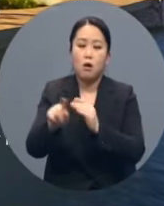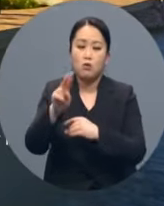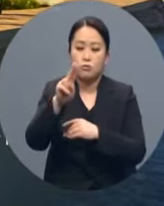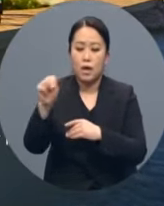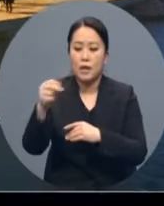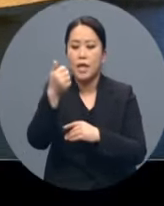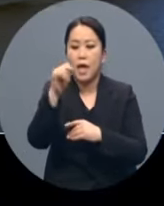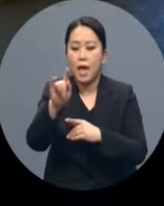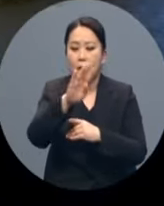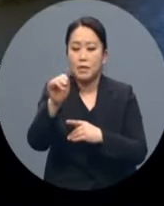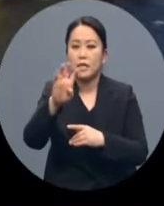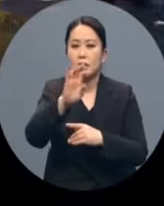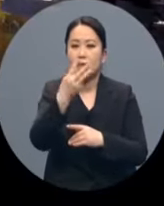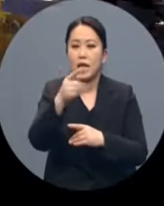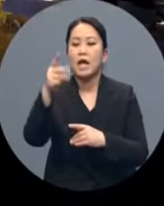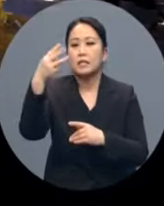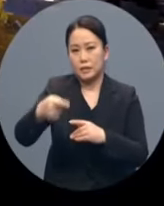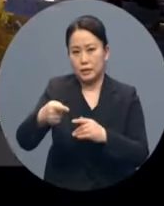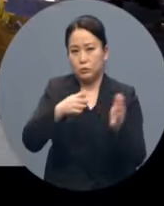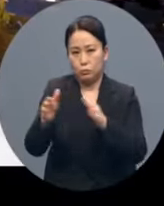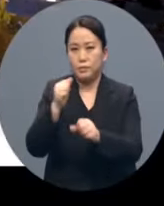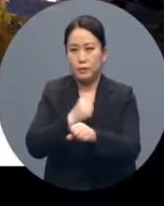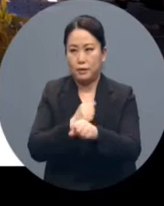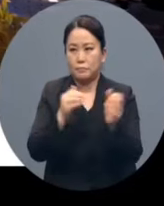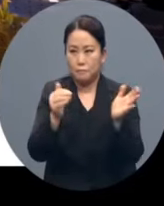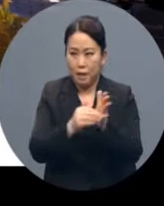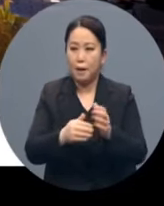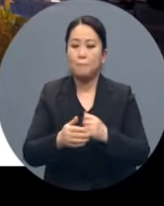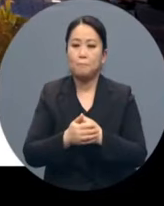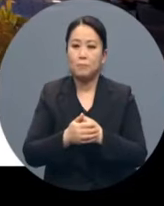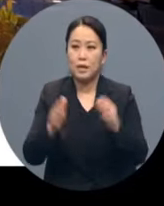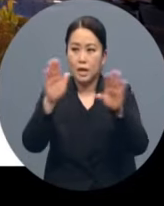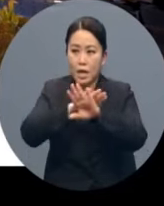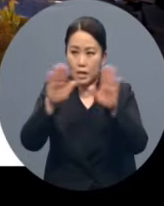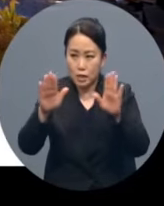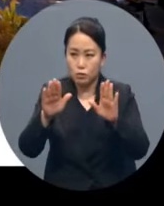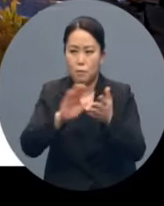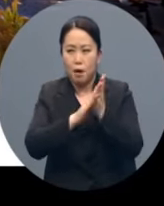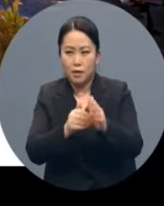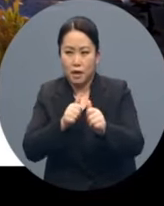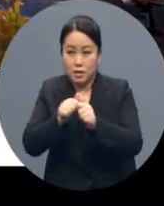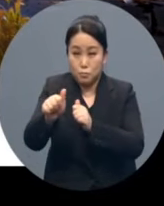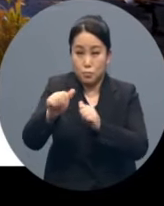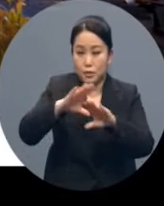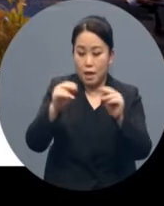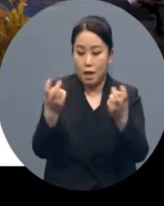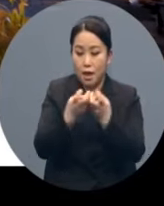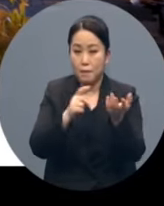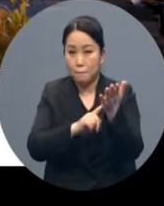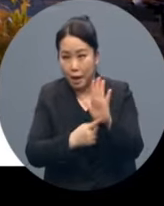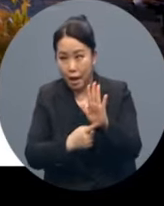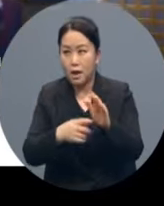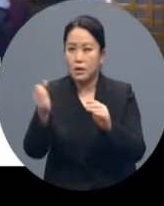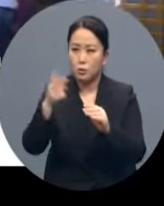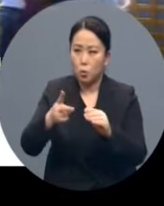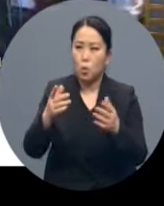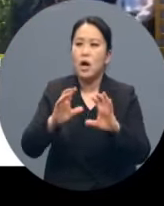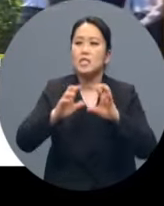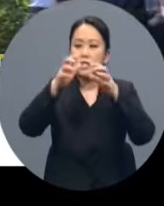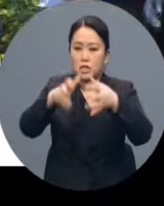형태입니다. This meaningful gathering where we will suggest ways to respond to the climate